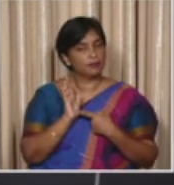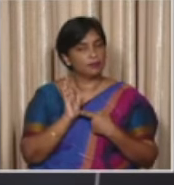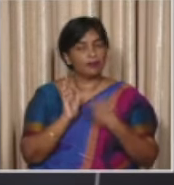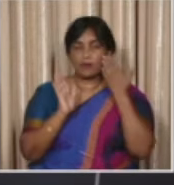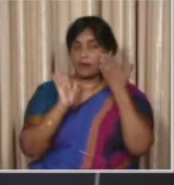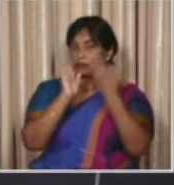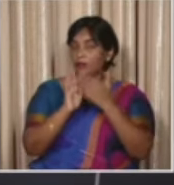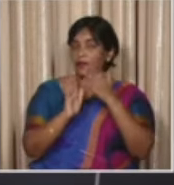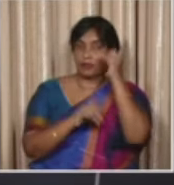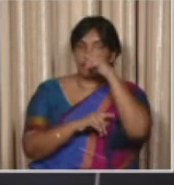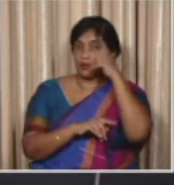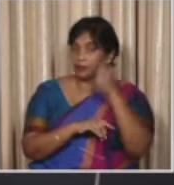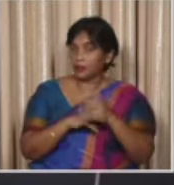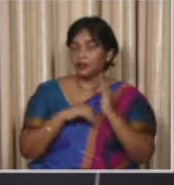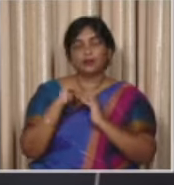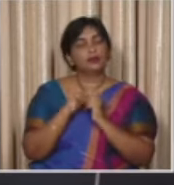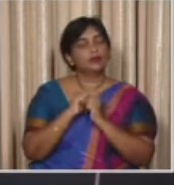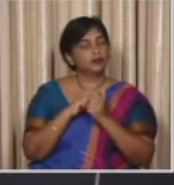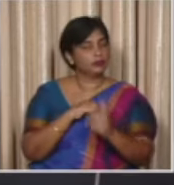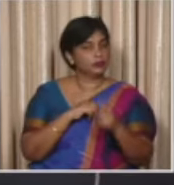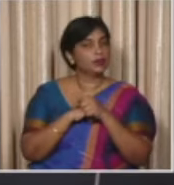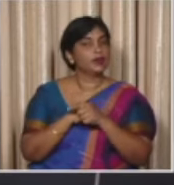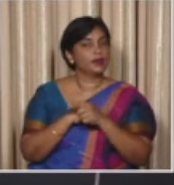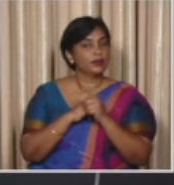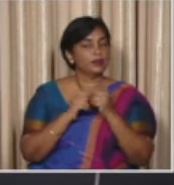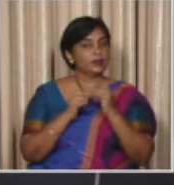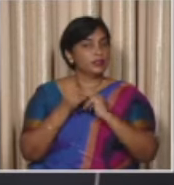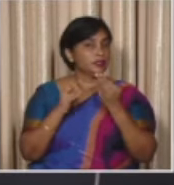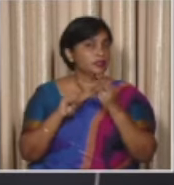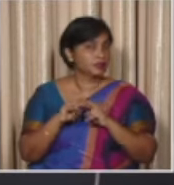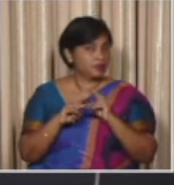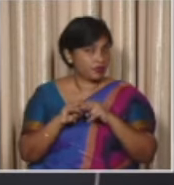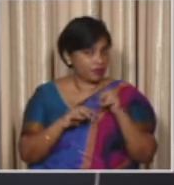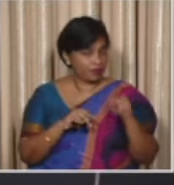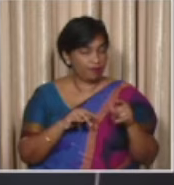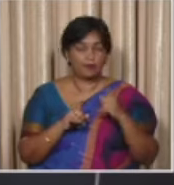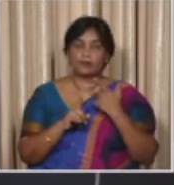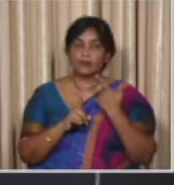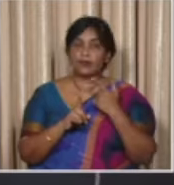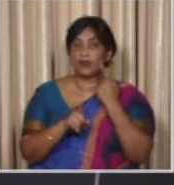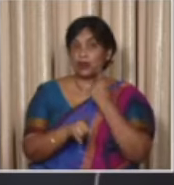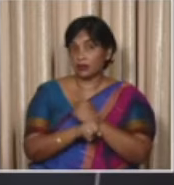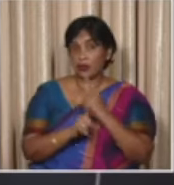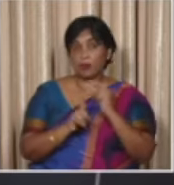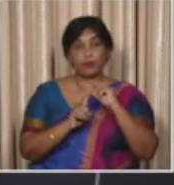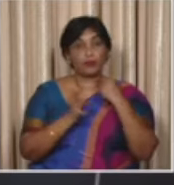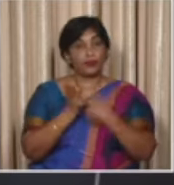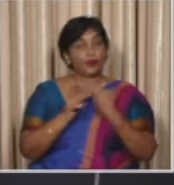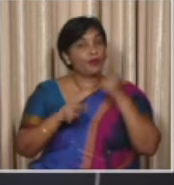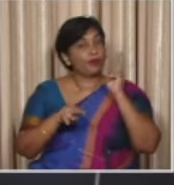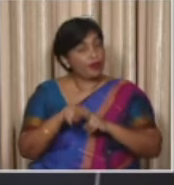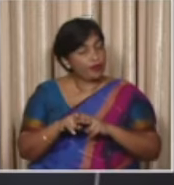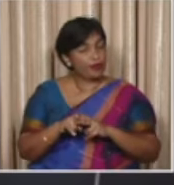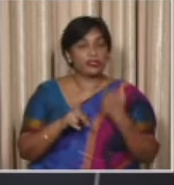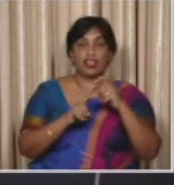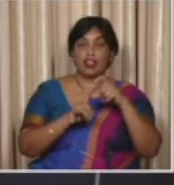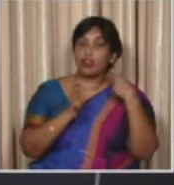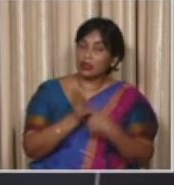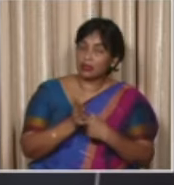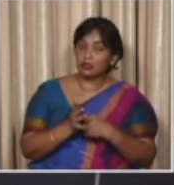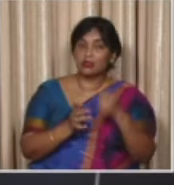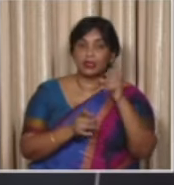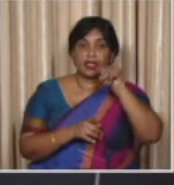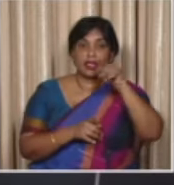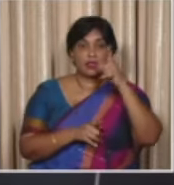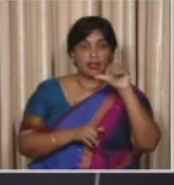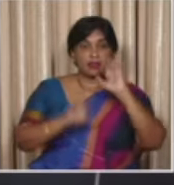හඳුන්වා දුන් වැටුප් සංශෝධනයේ අධ්‍යයන කාර්ය මණ්ඩලවල මහාචාර්ය ආචාර්යුන්ගේ 107කින් වැටුප් වැඩිවීමක් සිදු